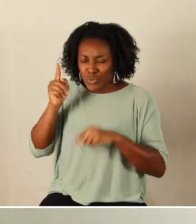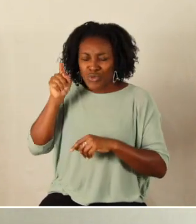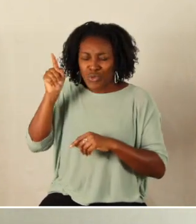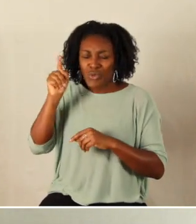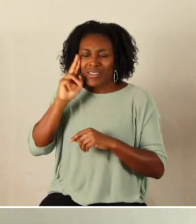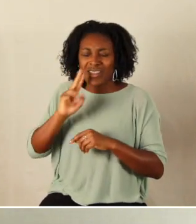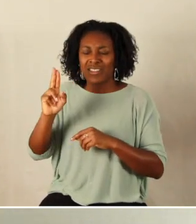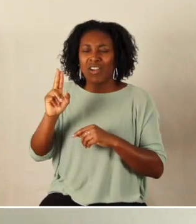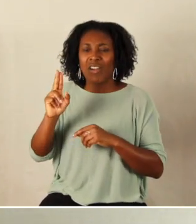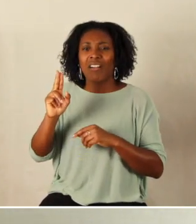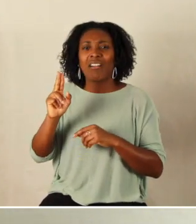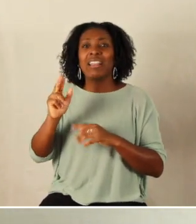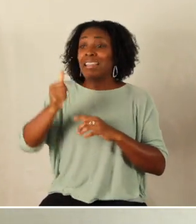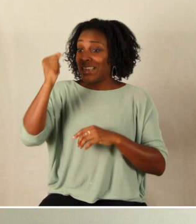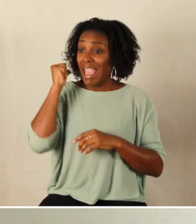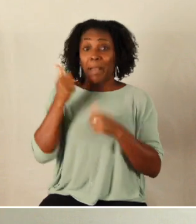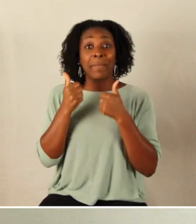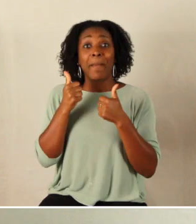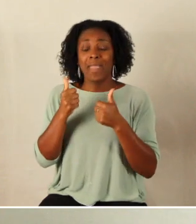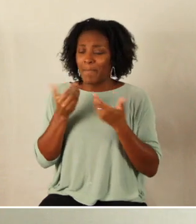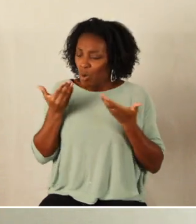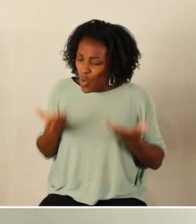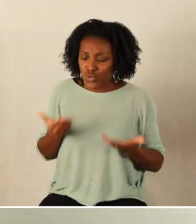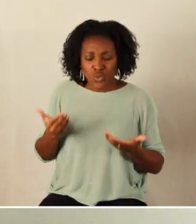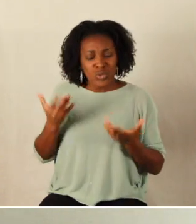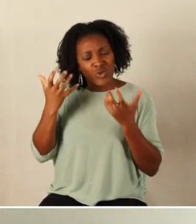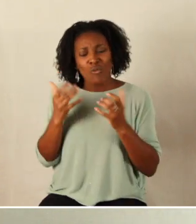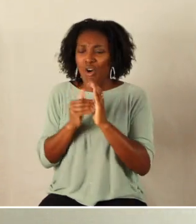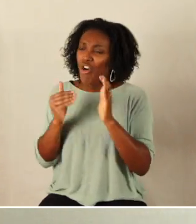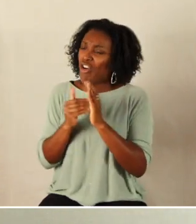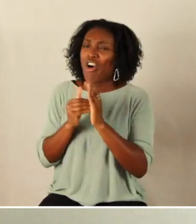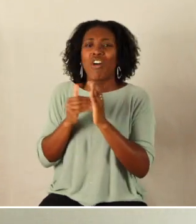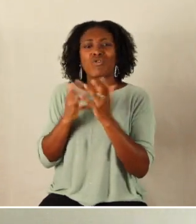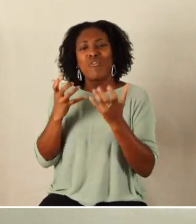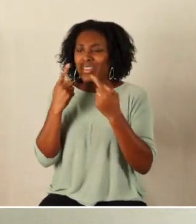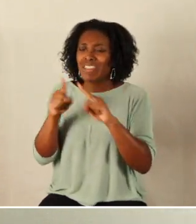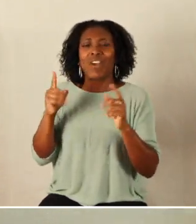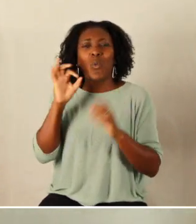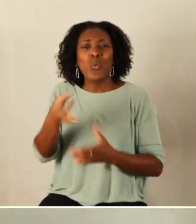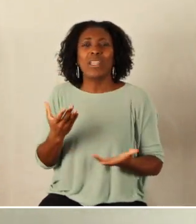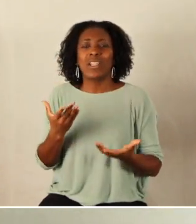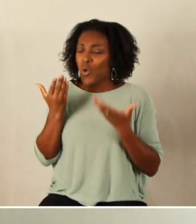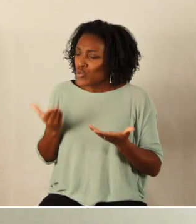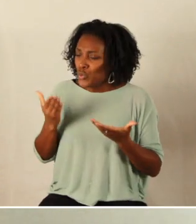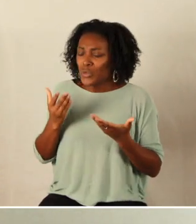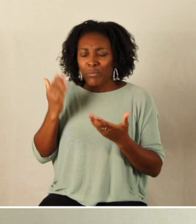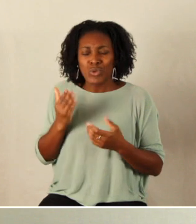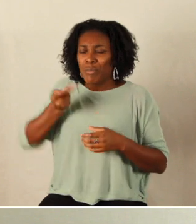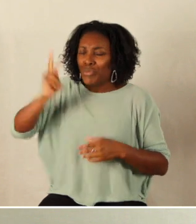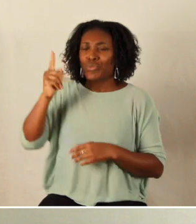Ce que j'ai vécu hier, c'était une bonne chose, mais ce que je dois vivre aujourd'hui est différent. Et aujourd'hui, j'ai besoin de plus de